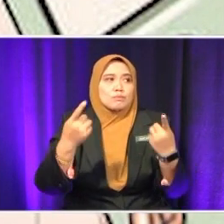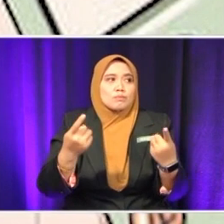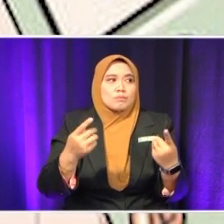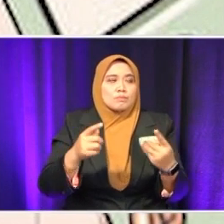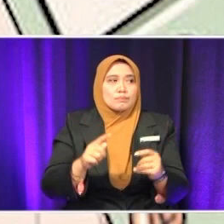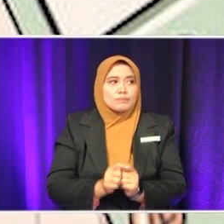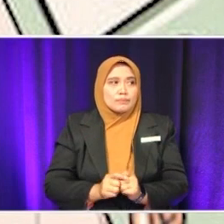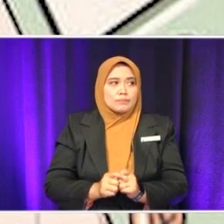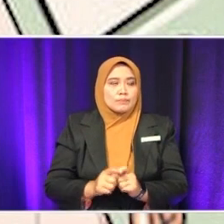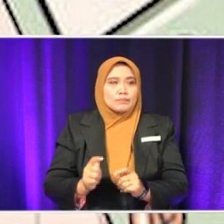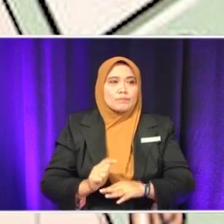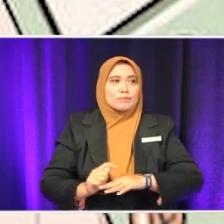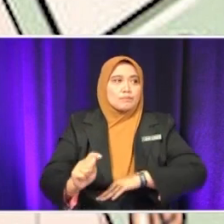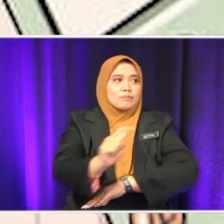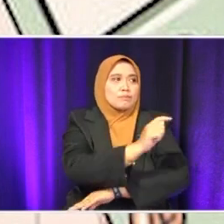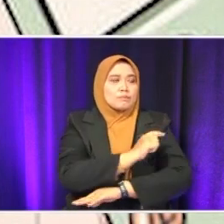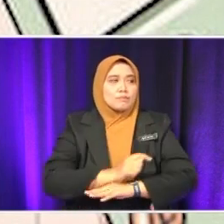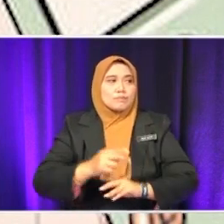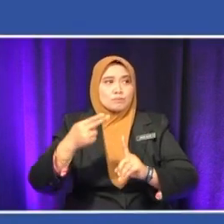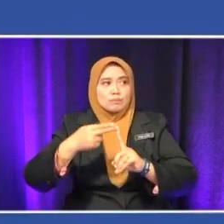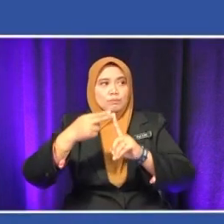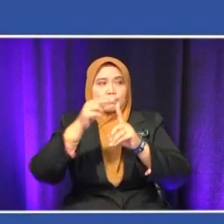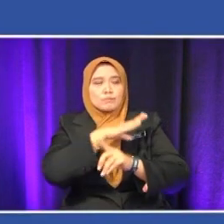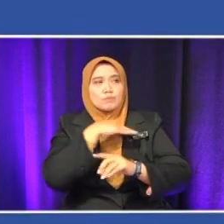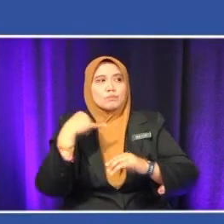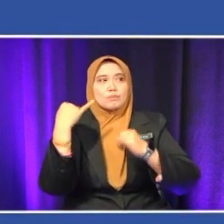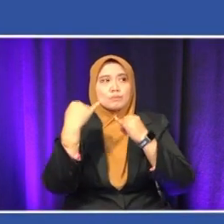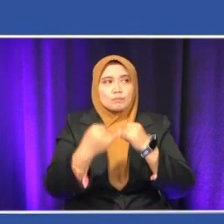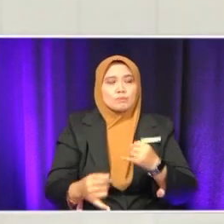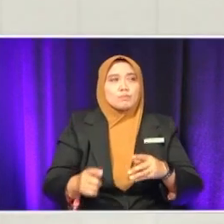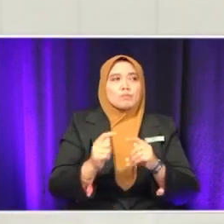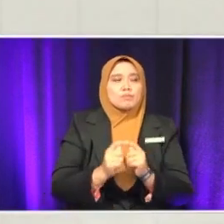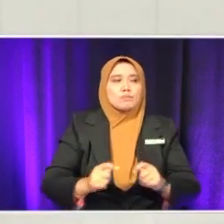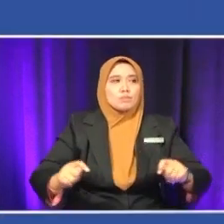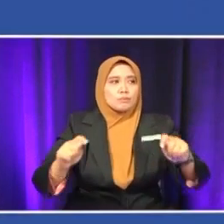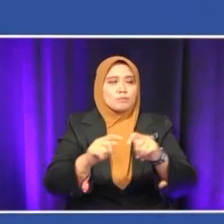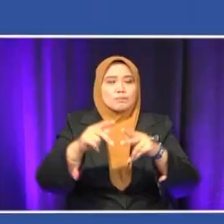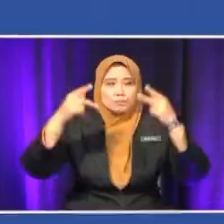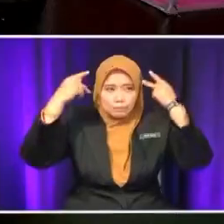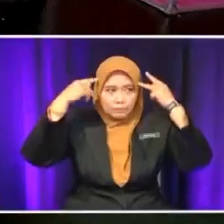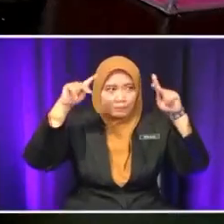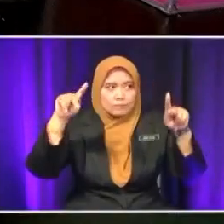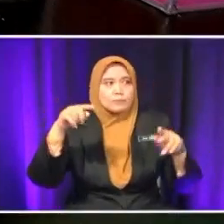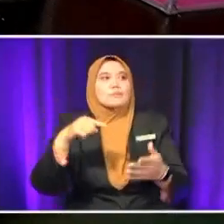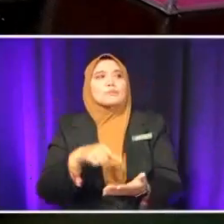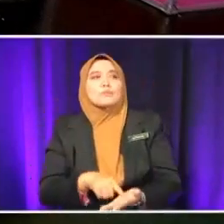Baik, betul. Jadi ini adalah laluan terpendek yang boleh dibuat oleh postman tersebut, yang mana ini adalah